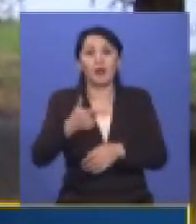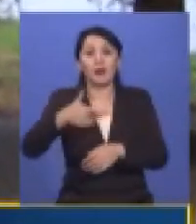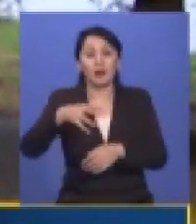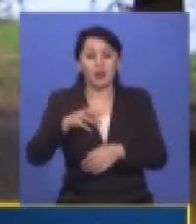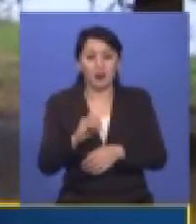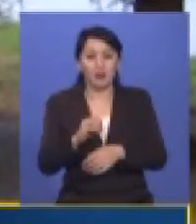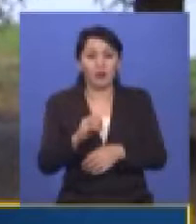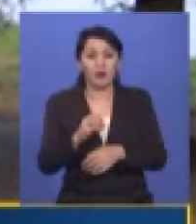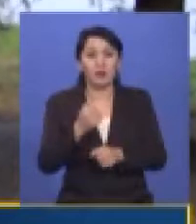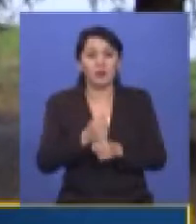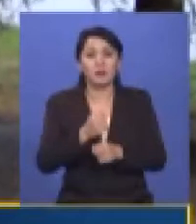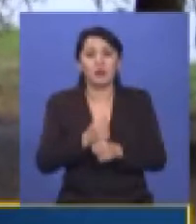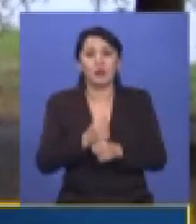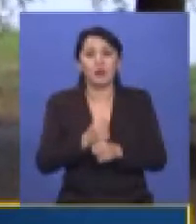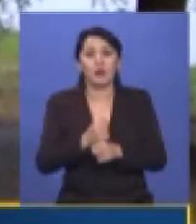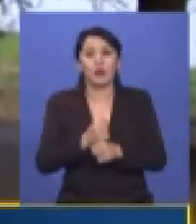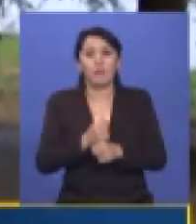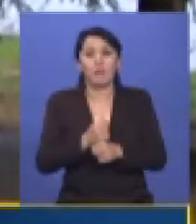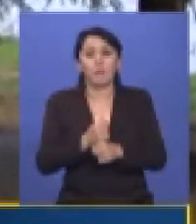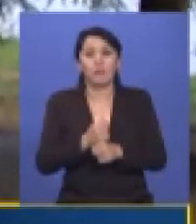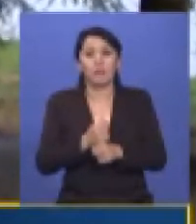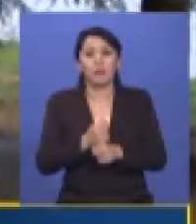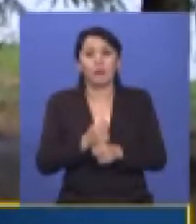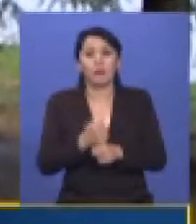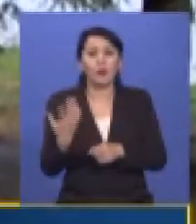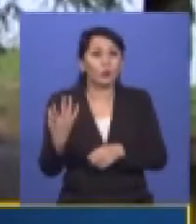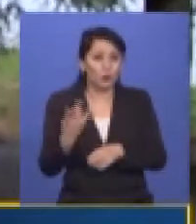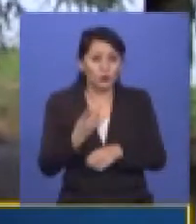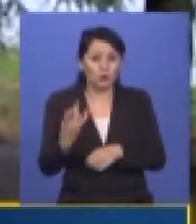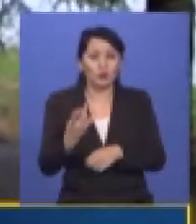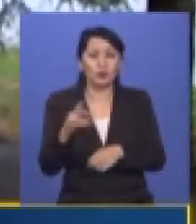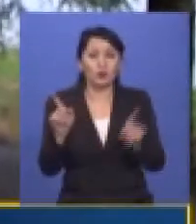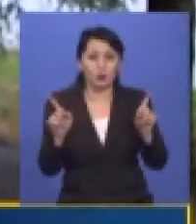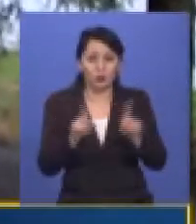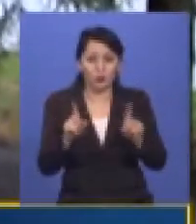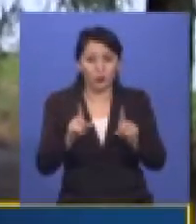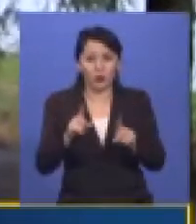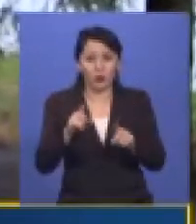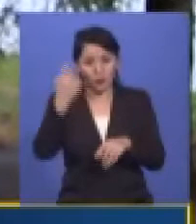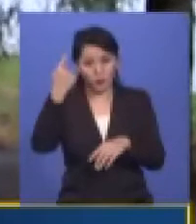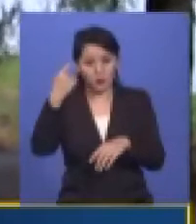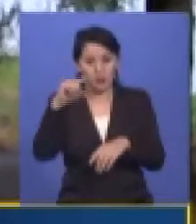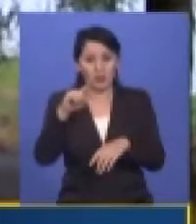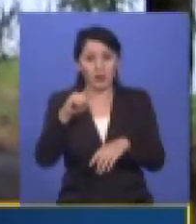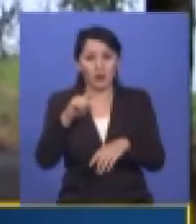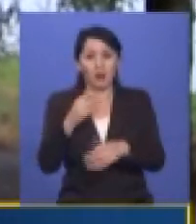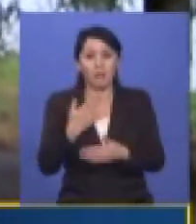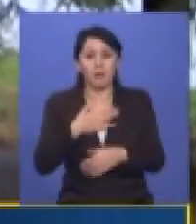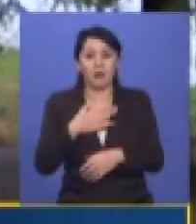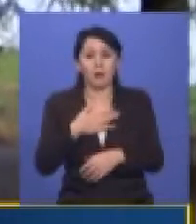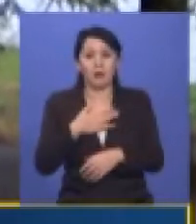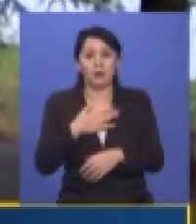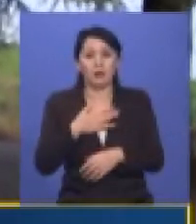және қандай арнайы заттармен істелінетінін жайлы көп білдім. Осының арқасында